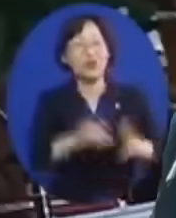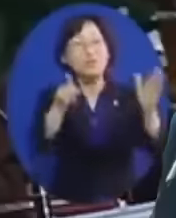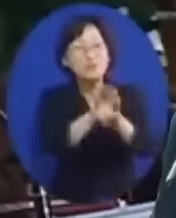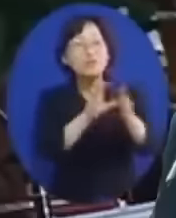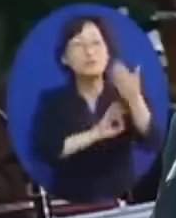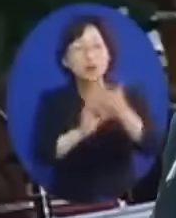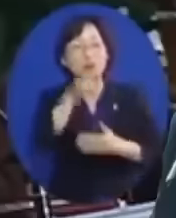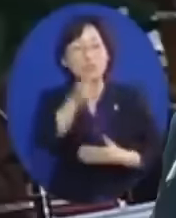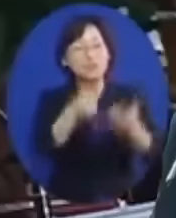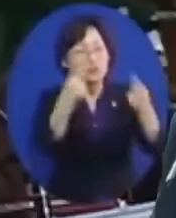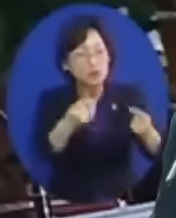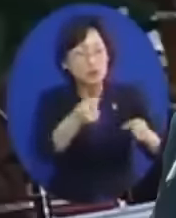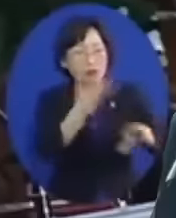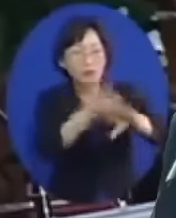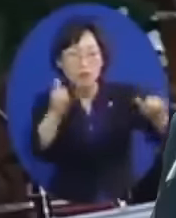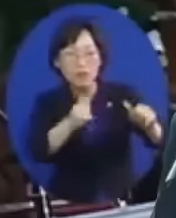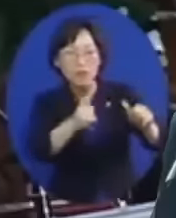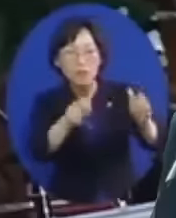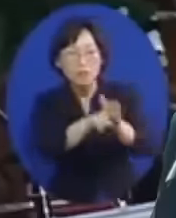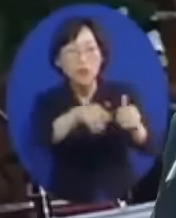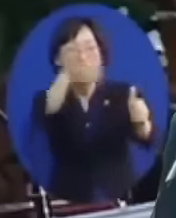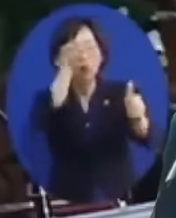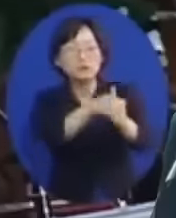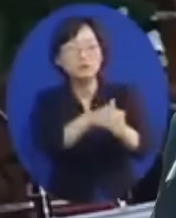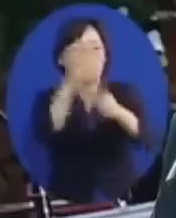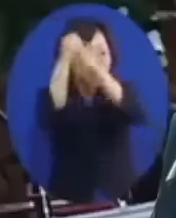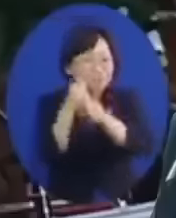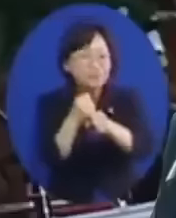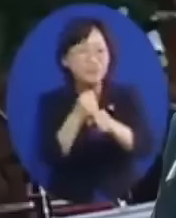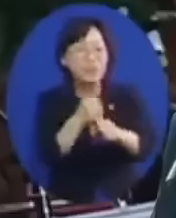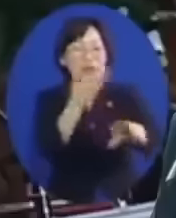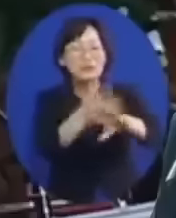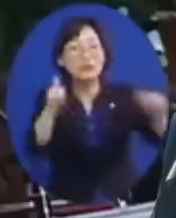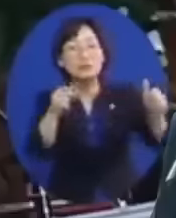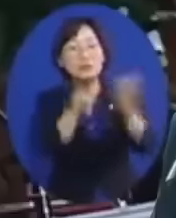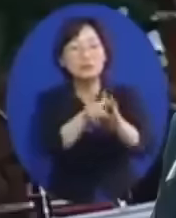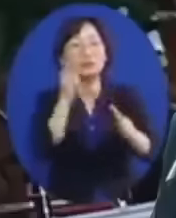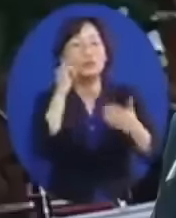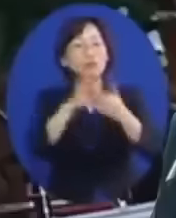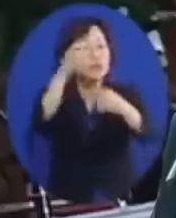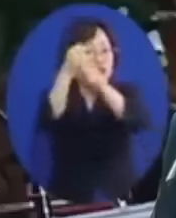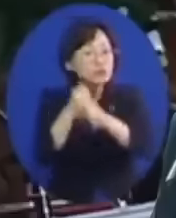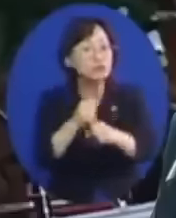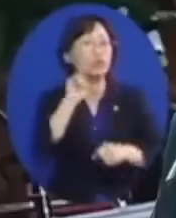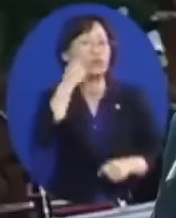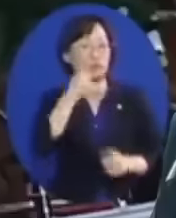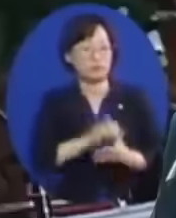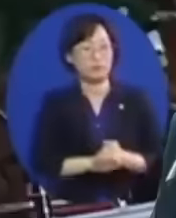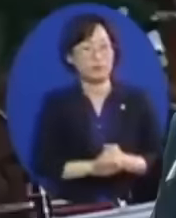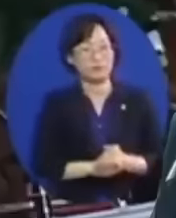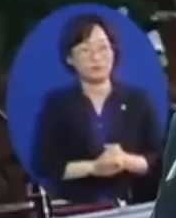믿음이란 이처럼 상대를 믿고 의지하는 것입니다. 상대를 믿지 못하면 의지하지 못해요.